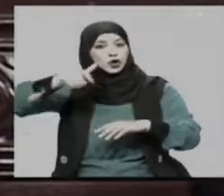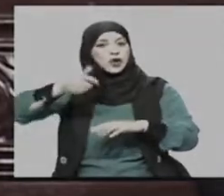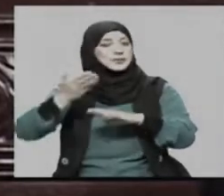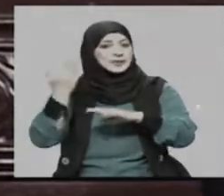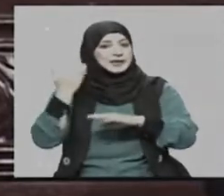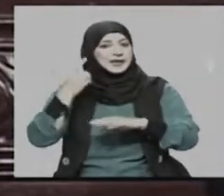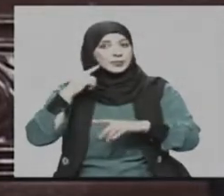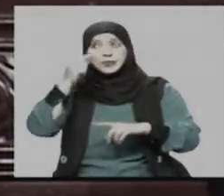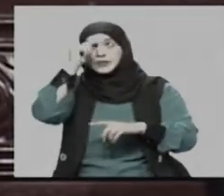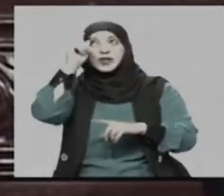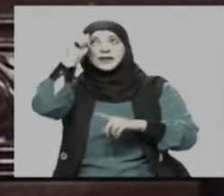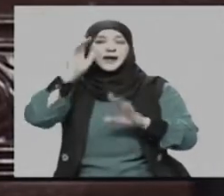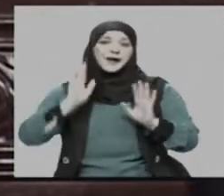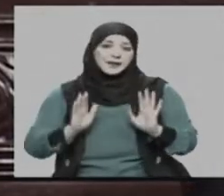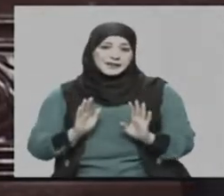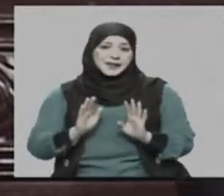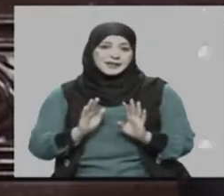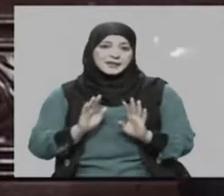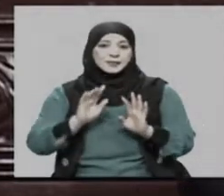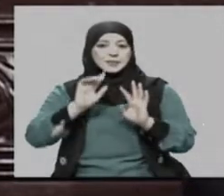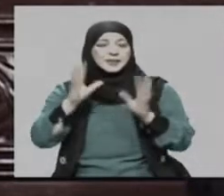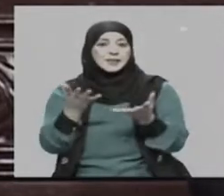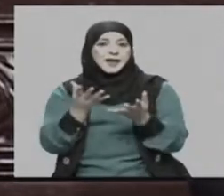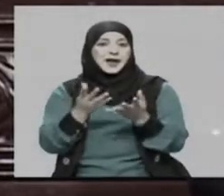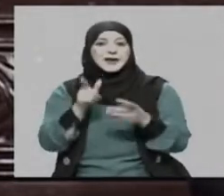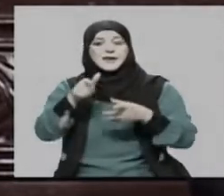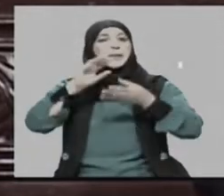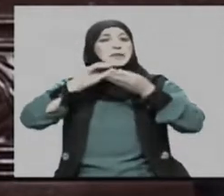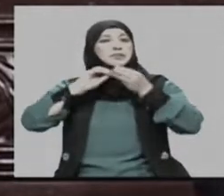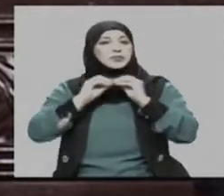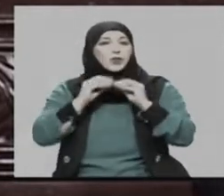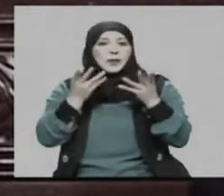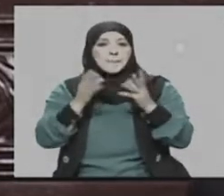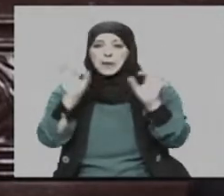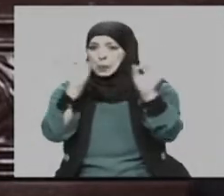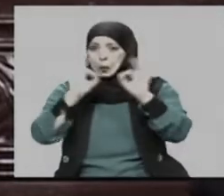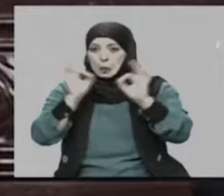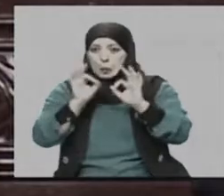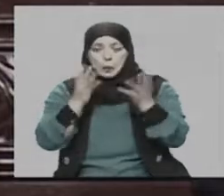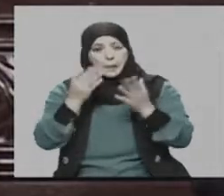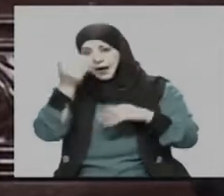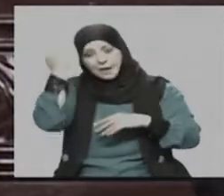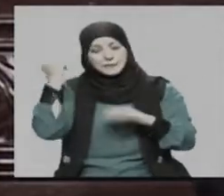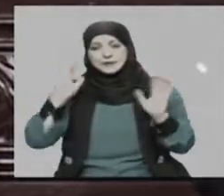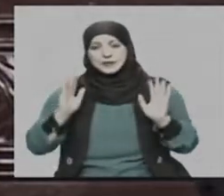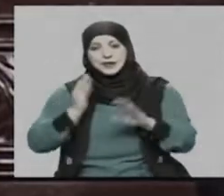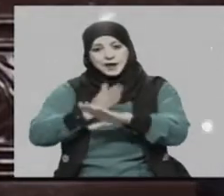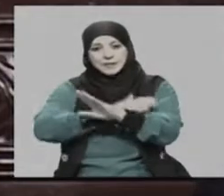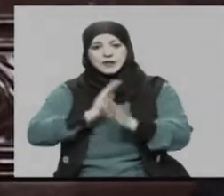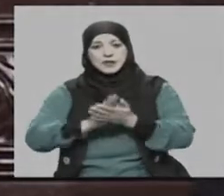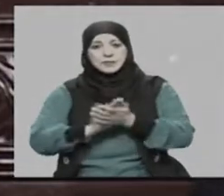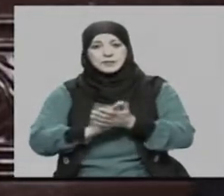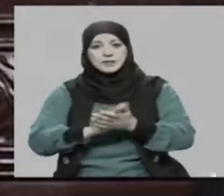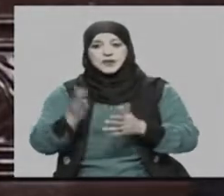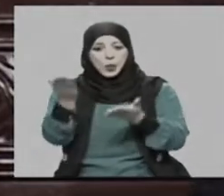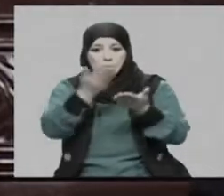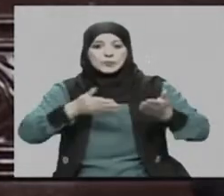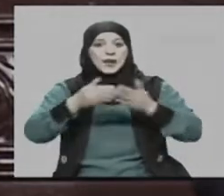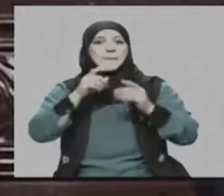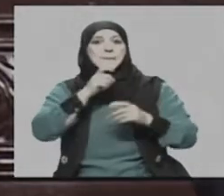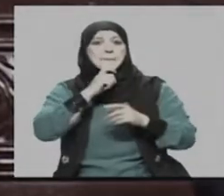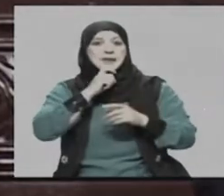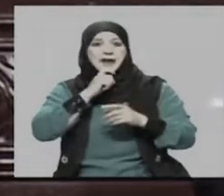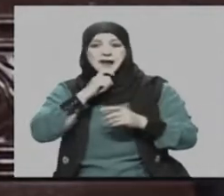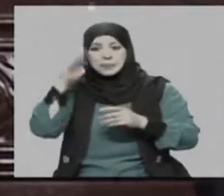وشاءت الأقدار أني تخوض معركة ما كانتش متحضرت لها، ما زالت تتعرف على بعضها، ما